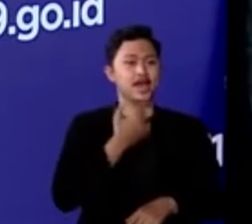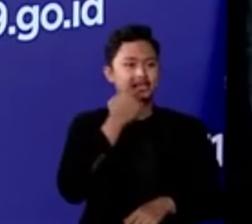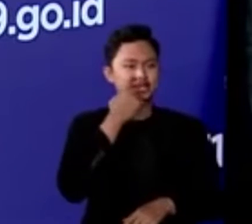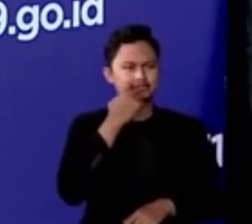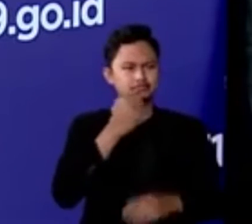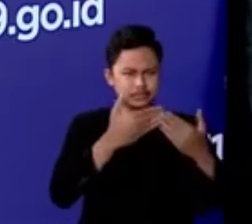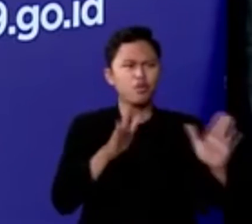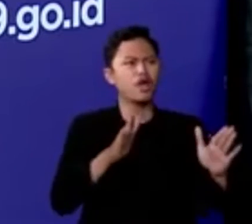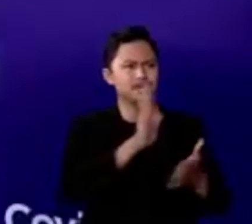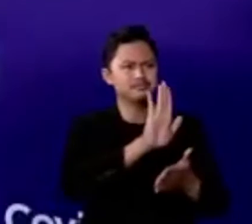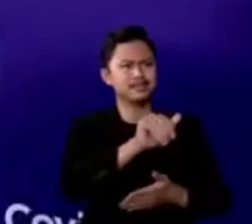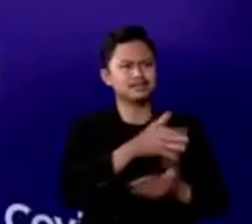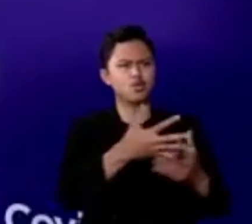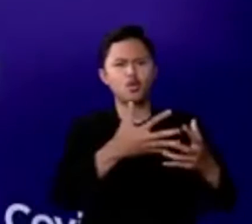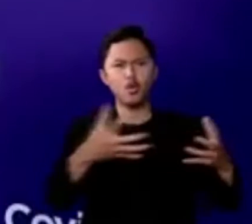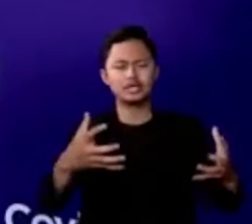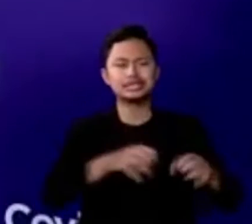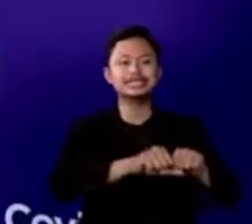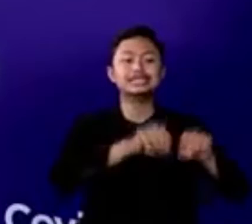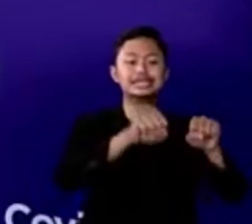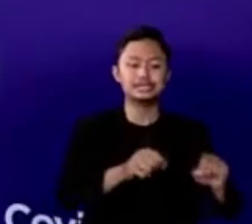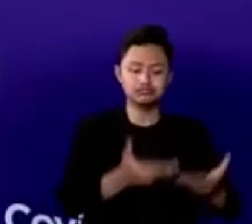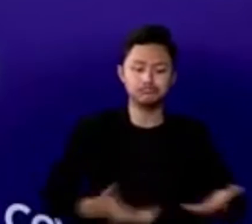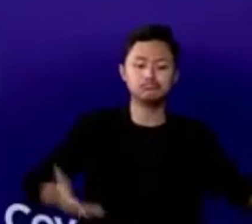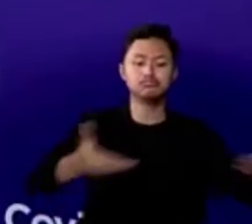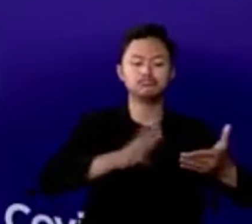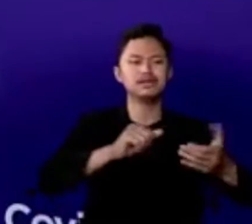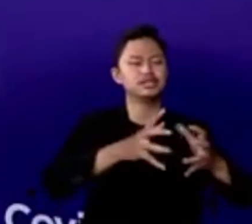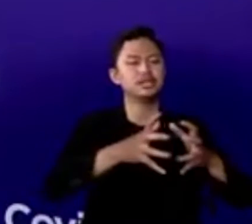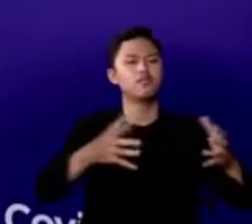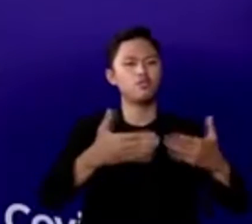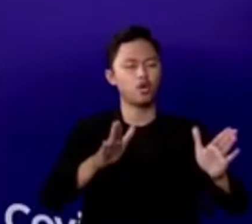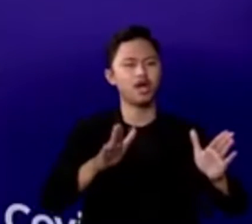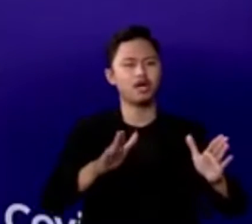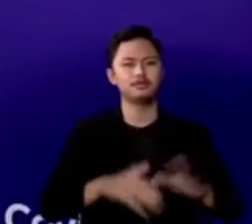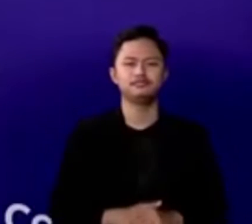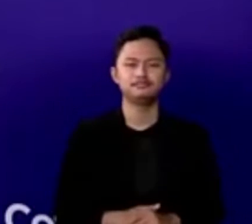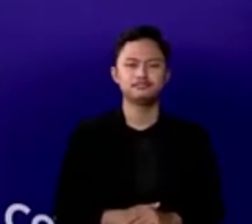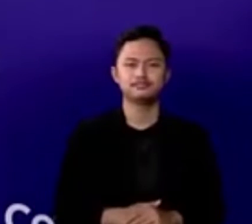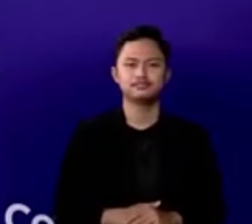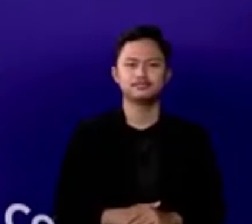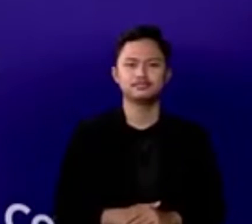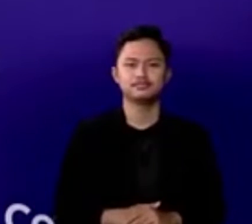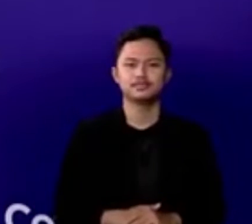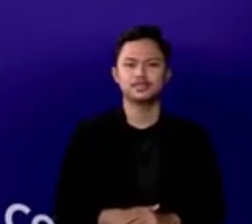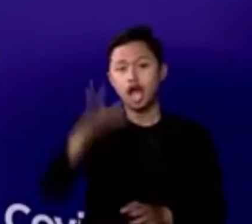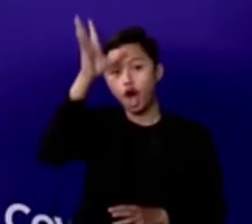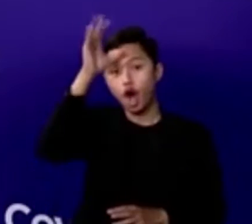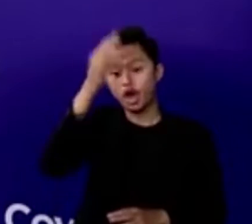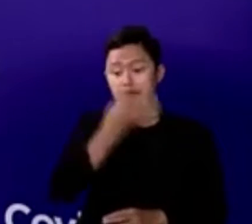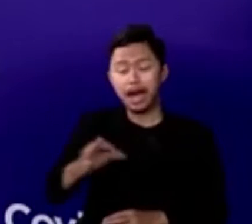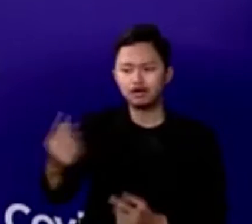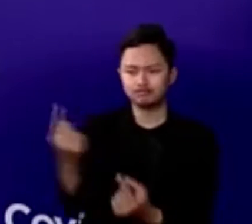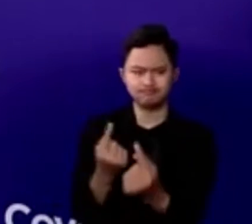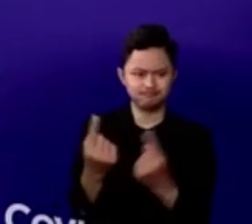polosnya terbuka luas ekosistemnya sekali lagi mungkin masih bisa dimasuki banyak pihak